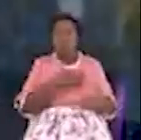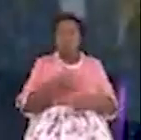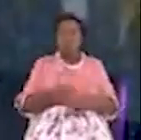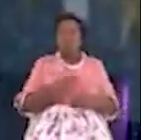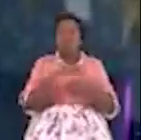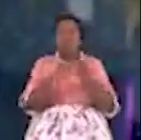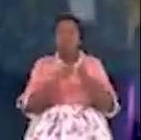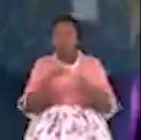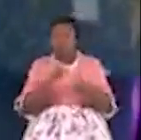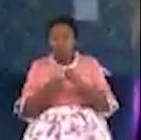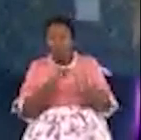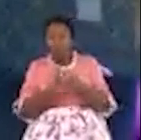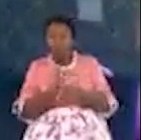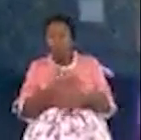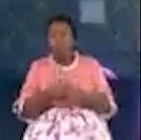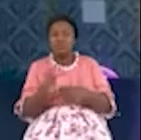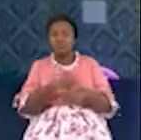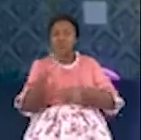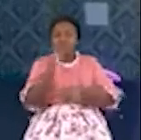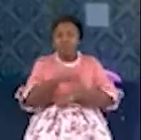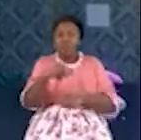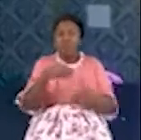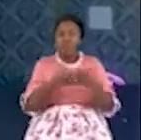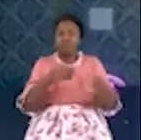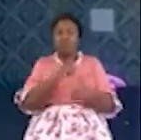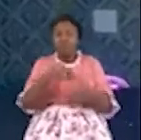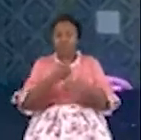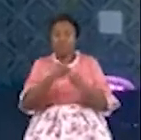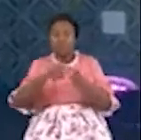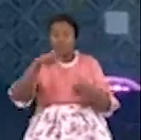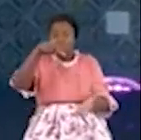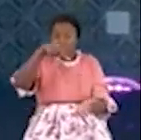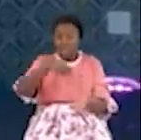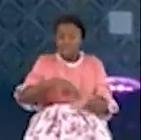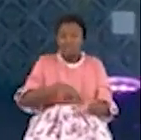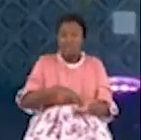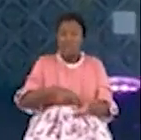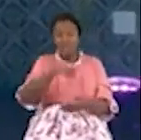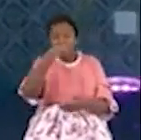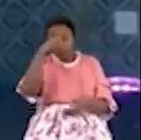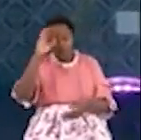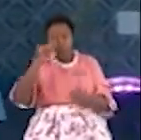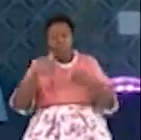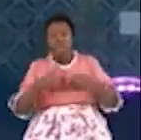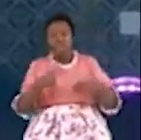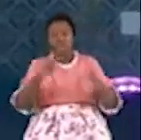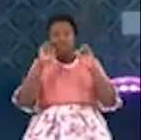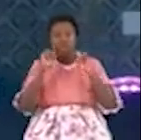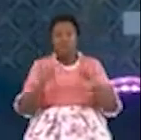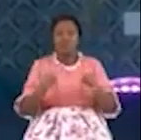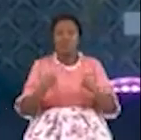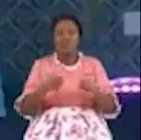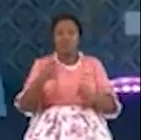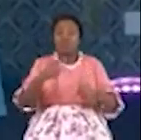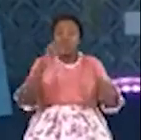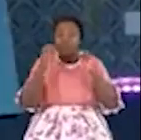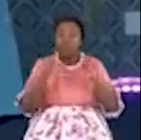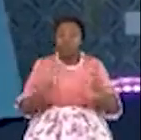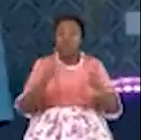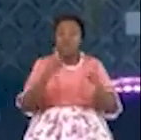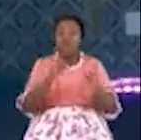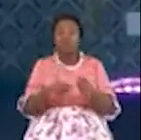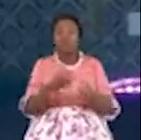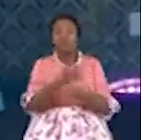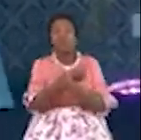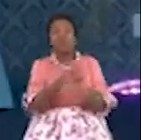ala, ọ ga-eme gị ka iguzosi ike. N'ihi na o nwere ike, ike ịzọpụta